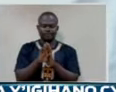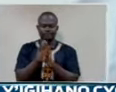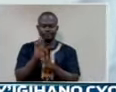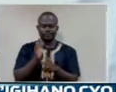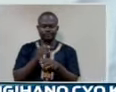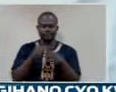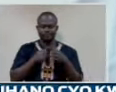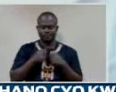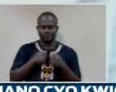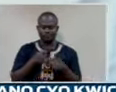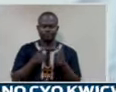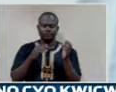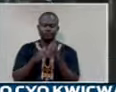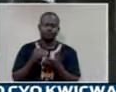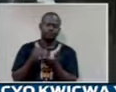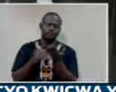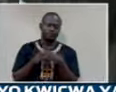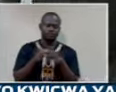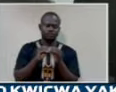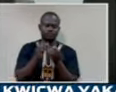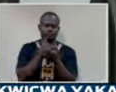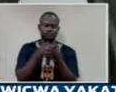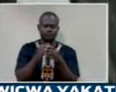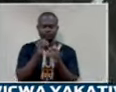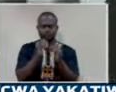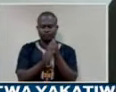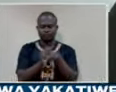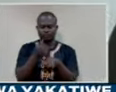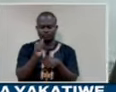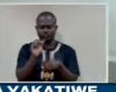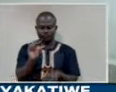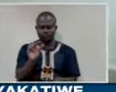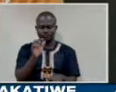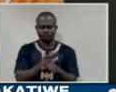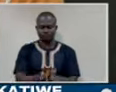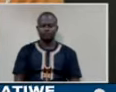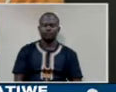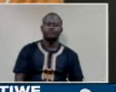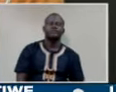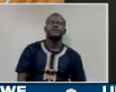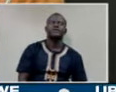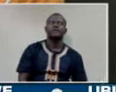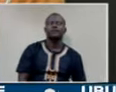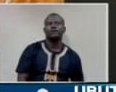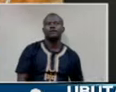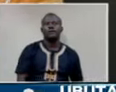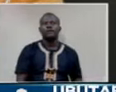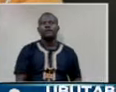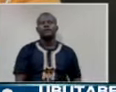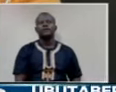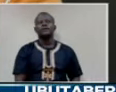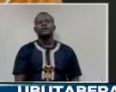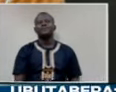ubuhanzi mu Rwanda gusa umubare w'abafashwa mu bikorwa byabo uracyari muto. Abahanzi bagomba gutangira gutekereza no kuzana